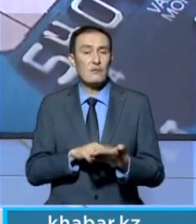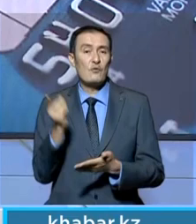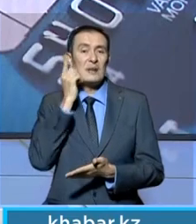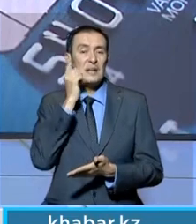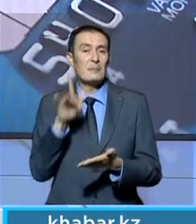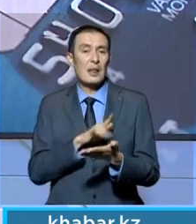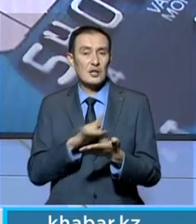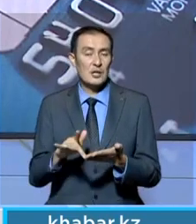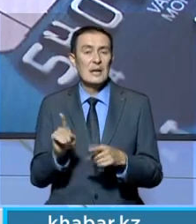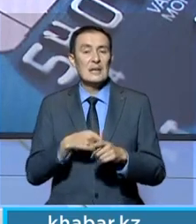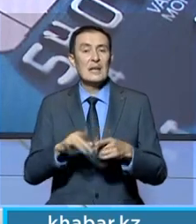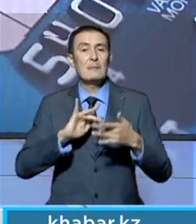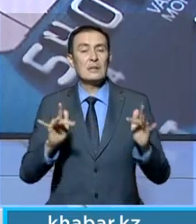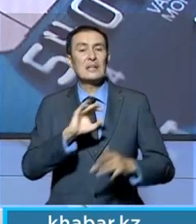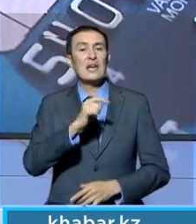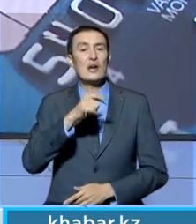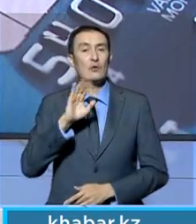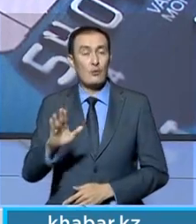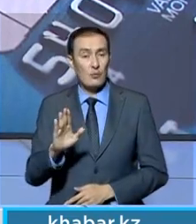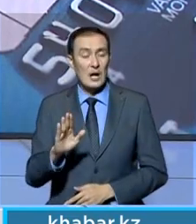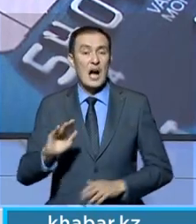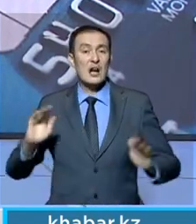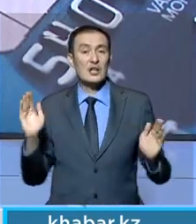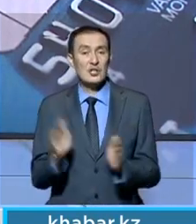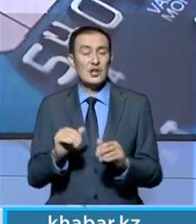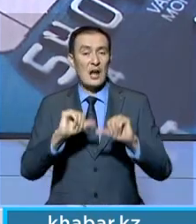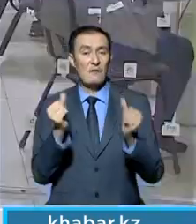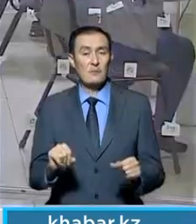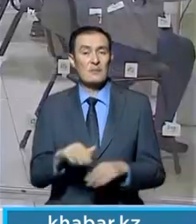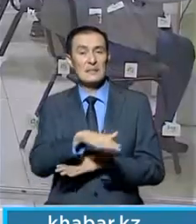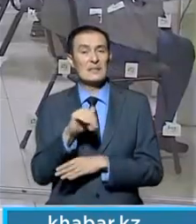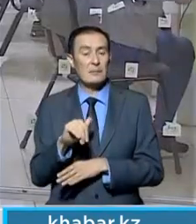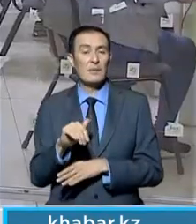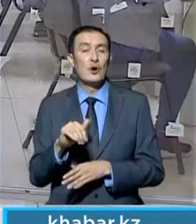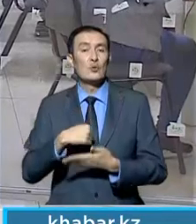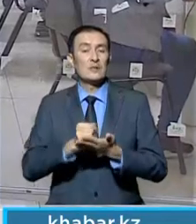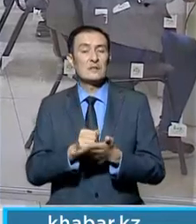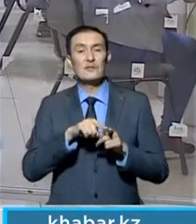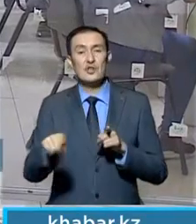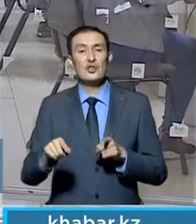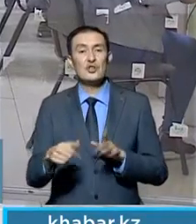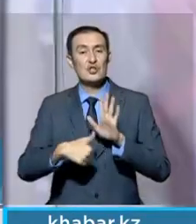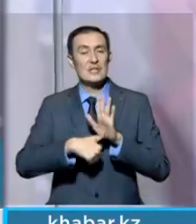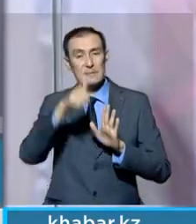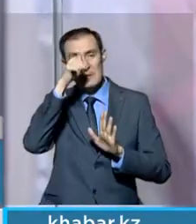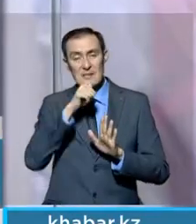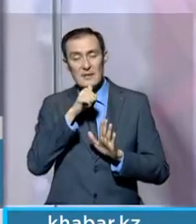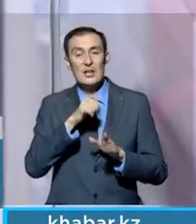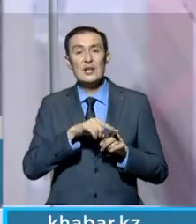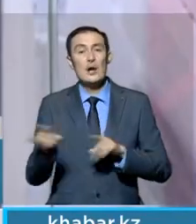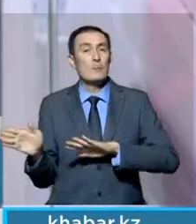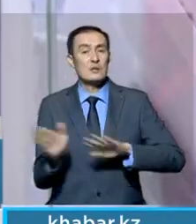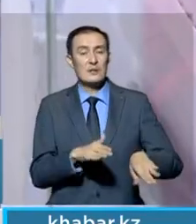мобильном приложении или на портале egov.kz. Ограничение на оформление займов устанавливается на полгода и по истечении срока